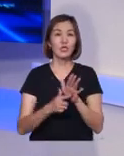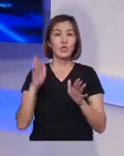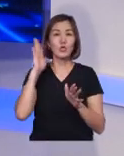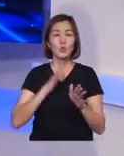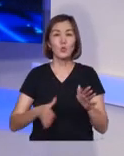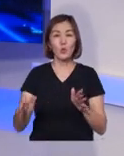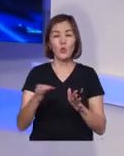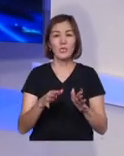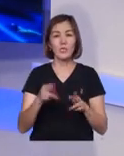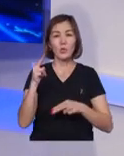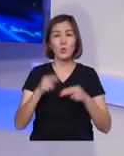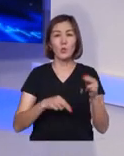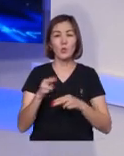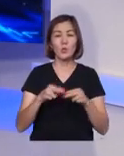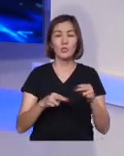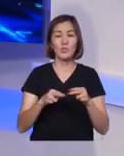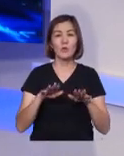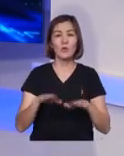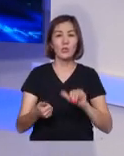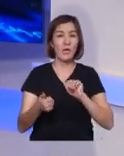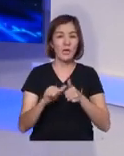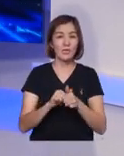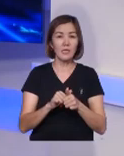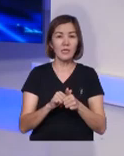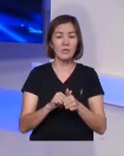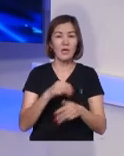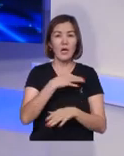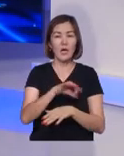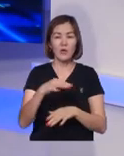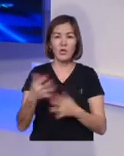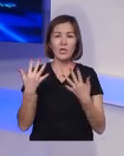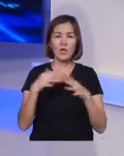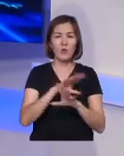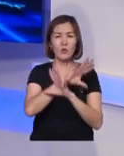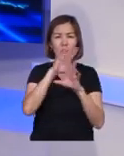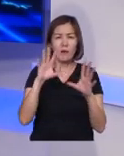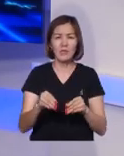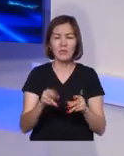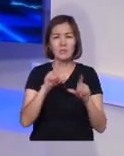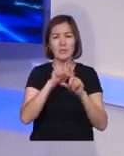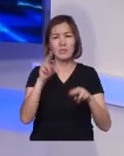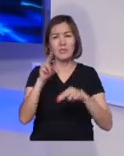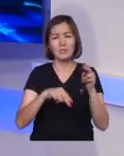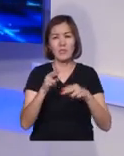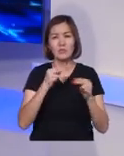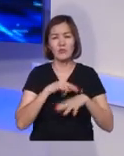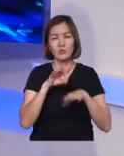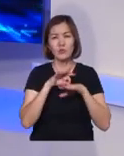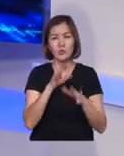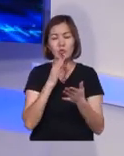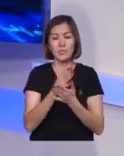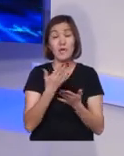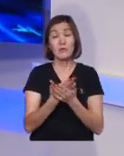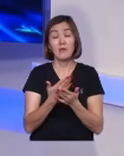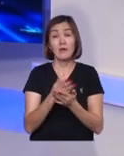Қазір жетсу өлкесі құрылыс алаңына айналғандай, қай аудан, қай ауылға барсаңыз да бір-бір нысан салынып, қызу жұмыс істеліп жатыр.